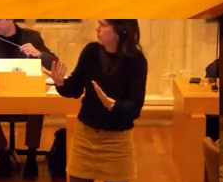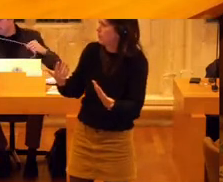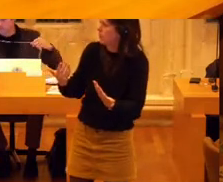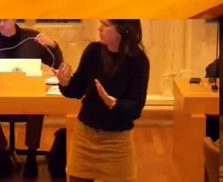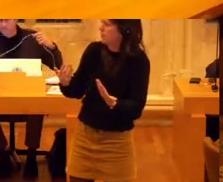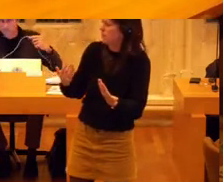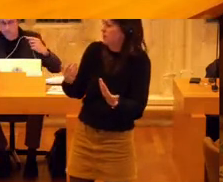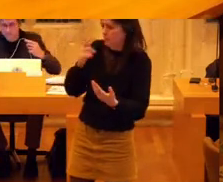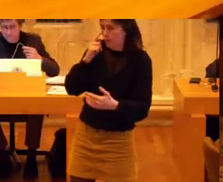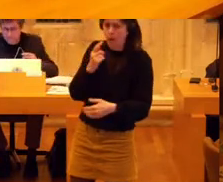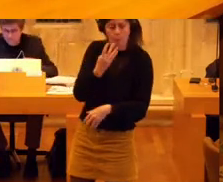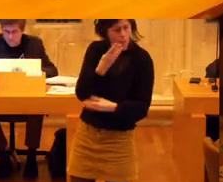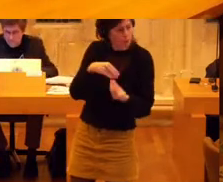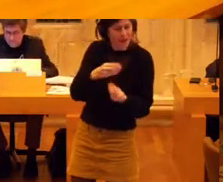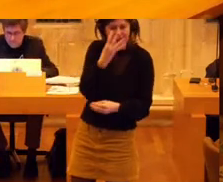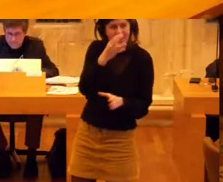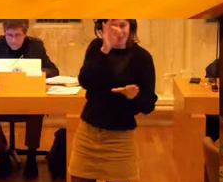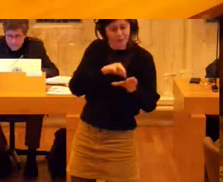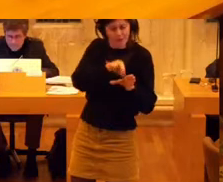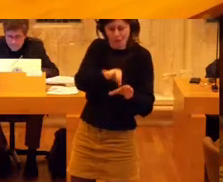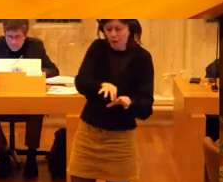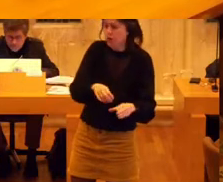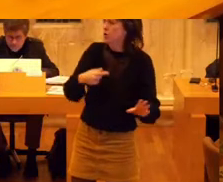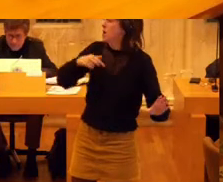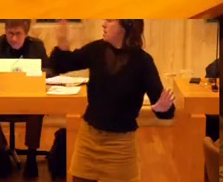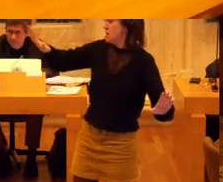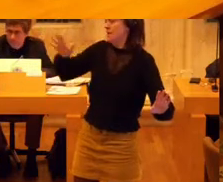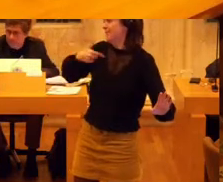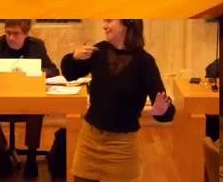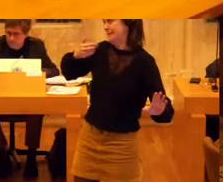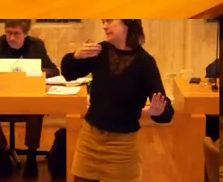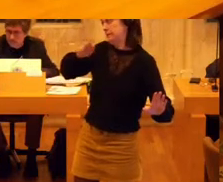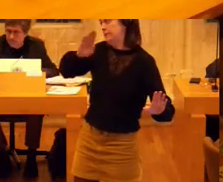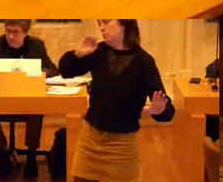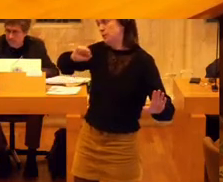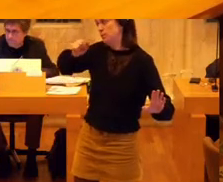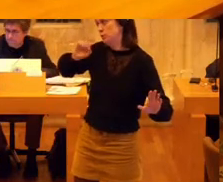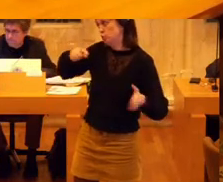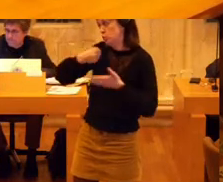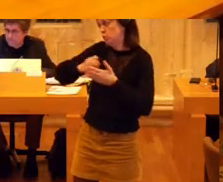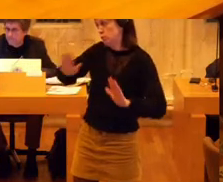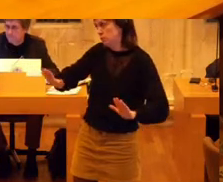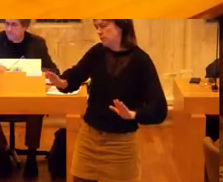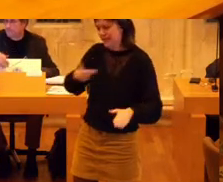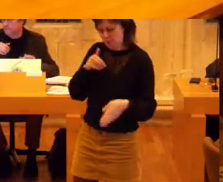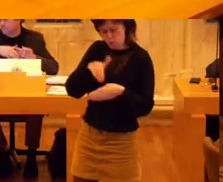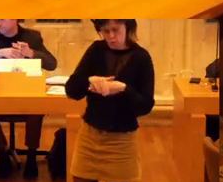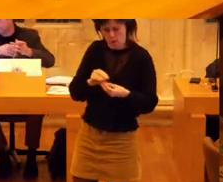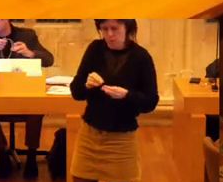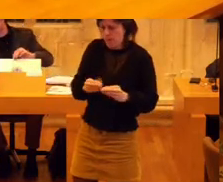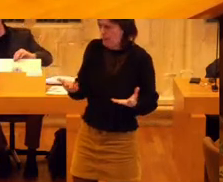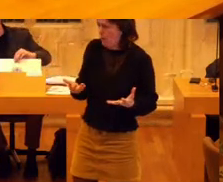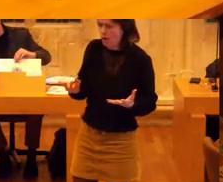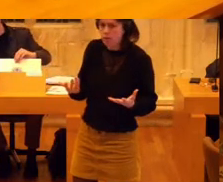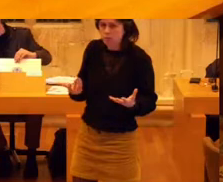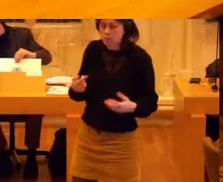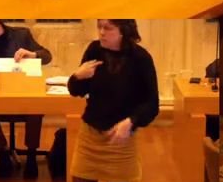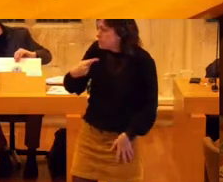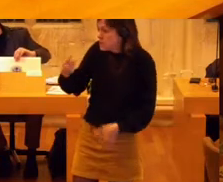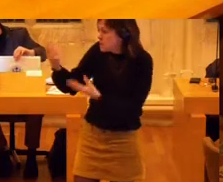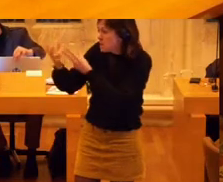4 délibérations différentes. Le problème qu'on a ce soir... Je vais terminer, si vous voulez bien. Le problème qu'on a ce soir, c'est qu'on ne voit pas de quoi vous nous